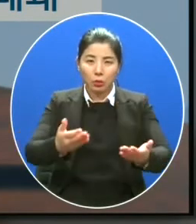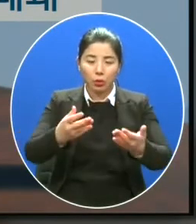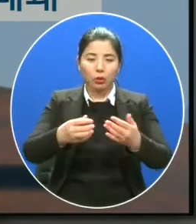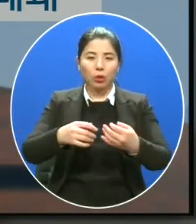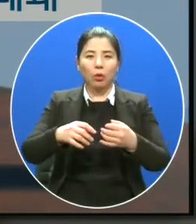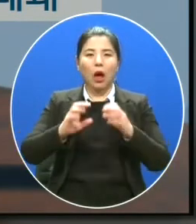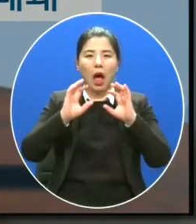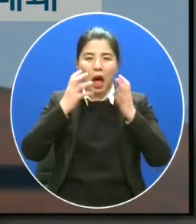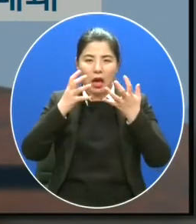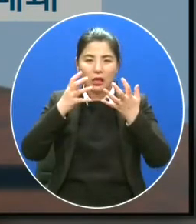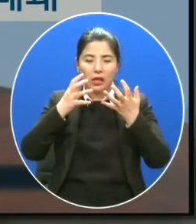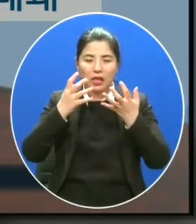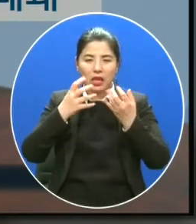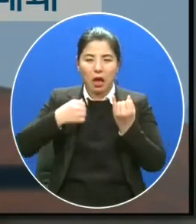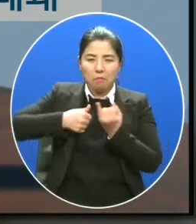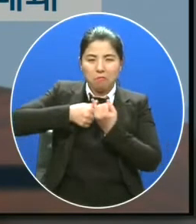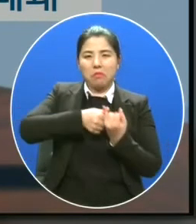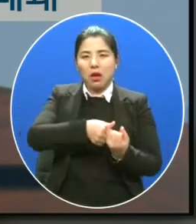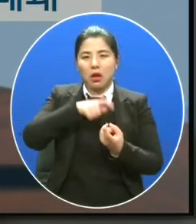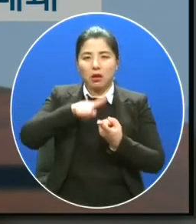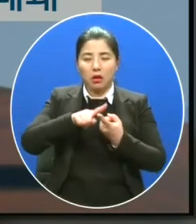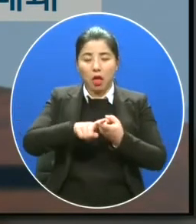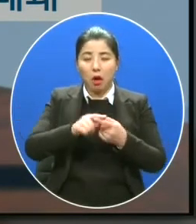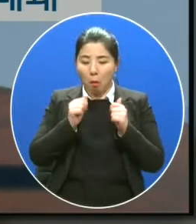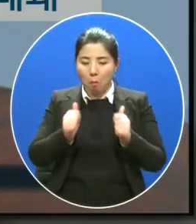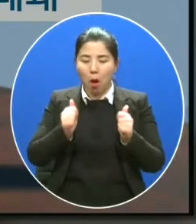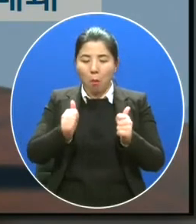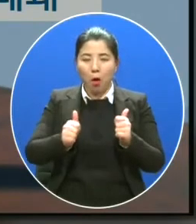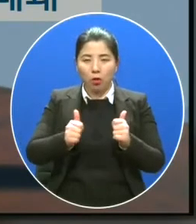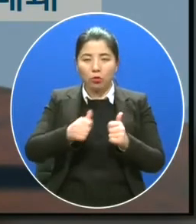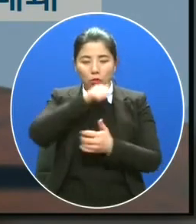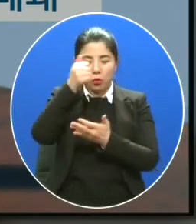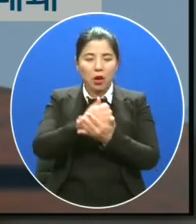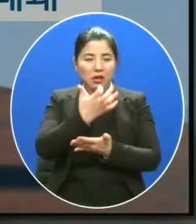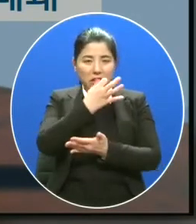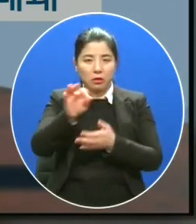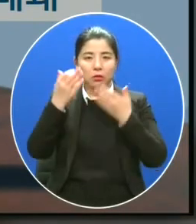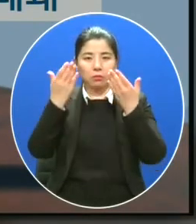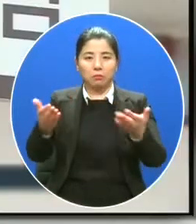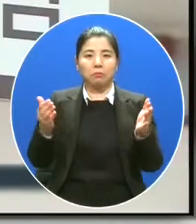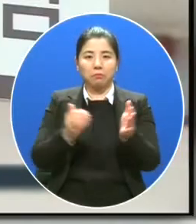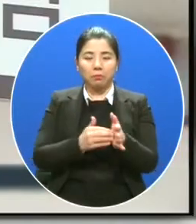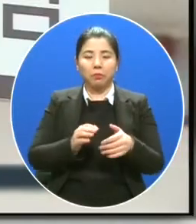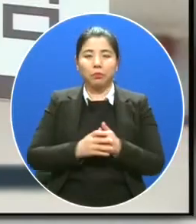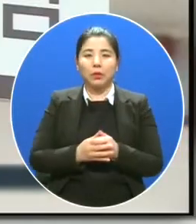알려진 원생간 성폭력 사건에 대한 법원의 유죄 판결이 나왔기 때문입니다.